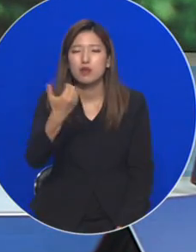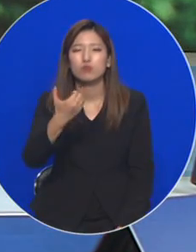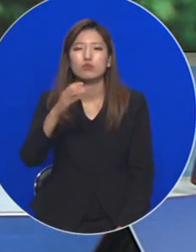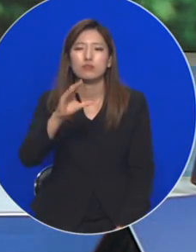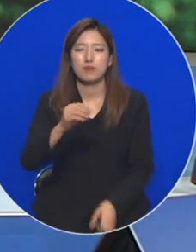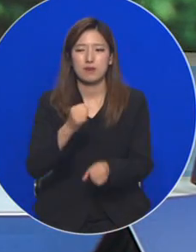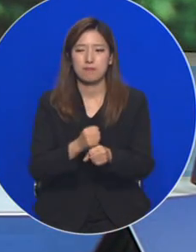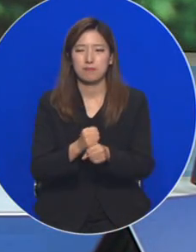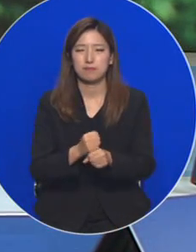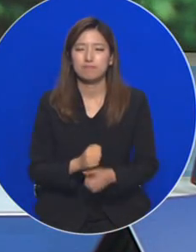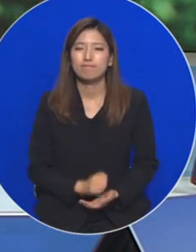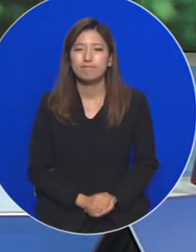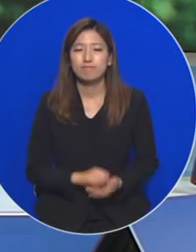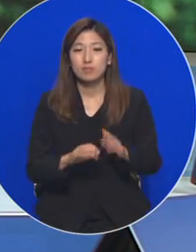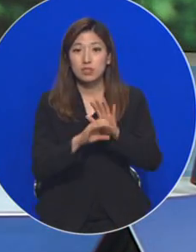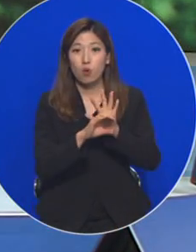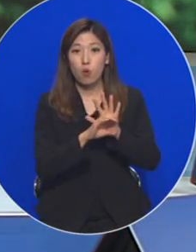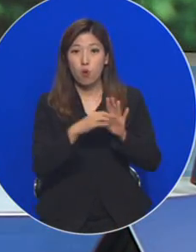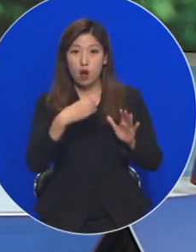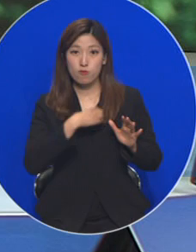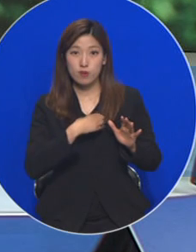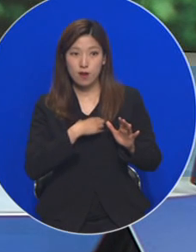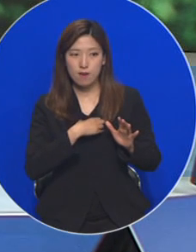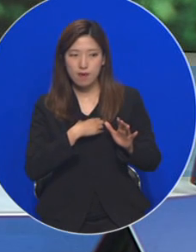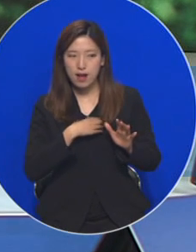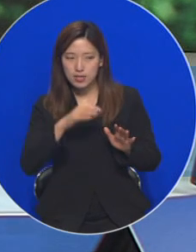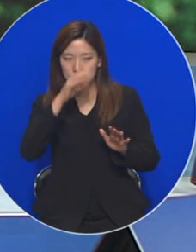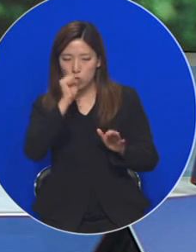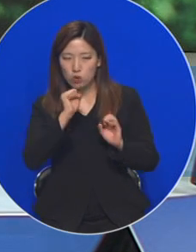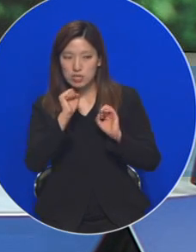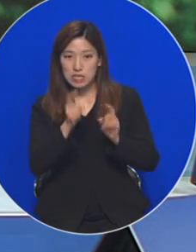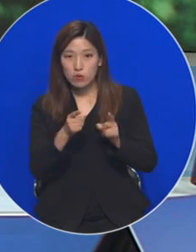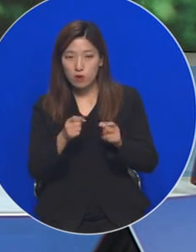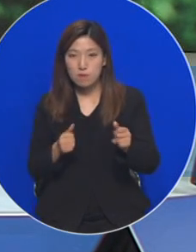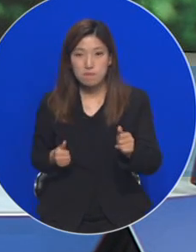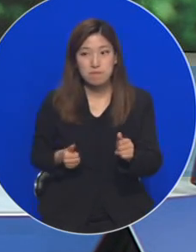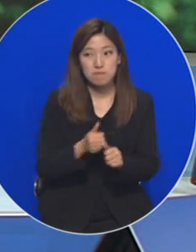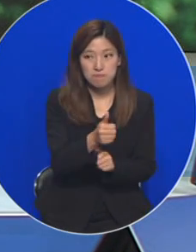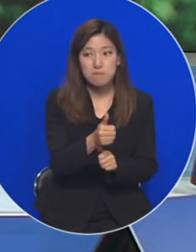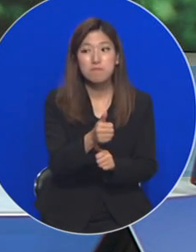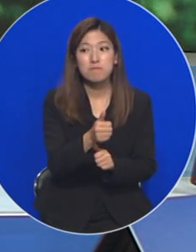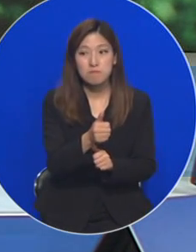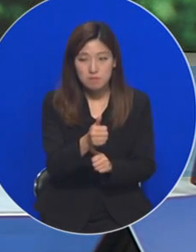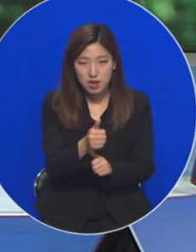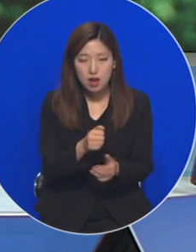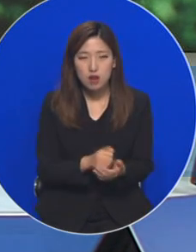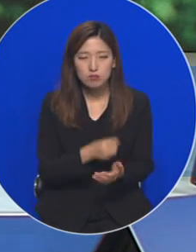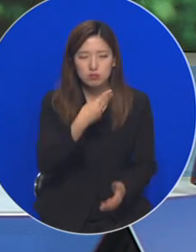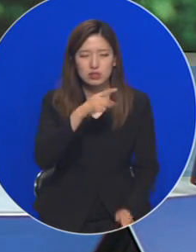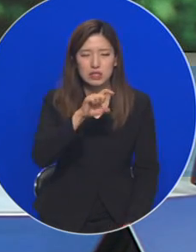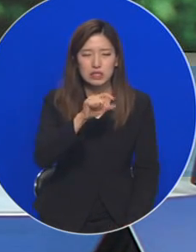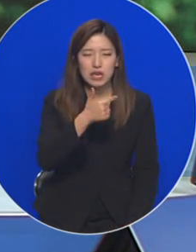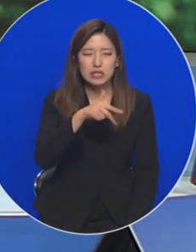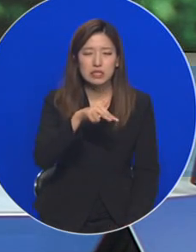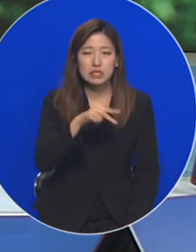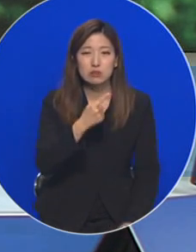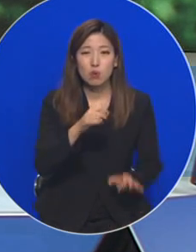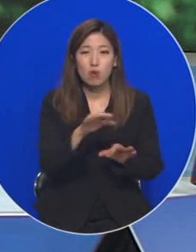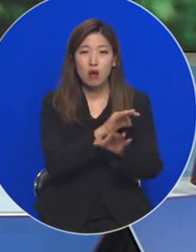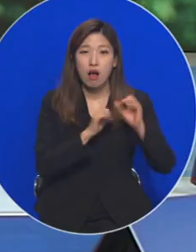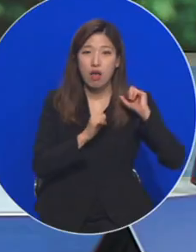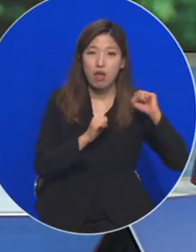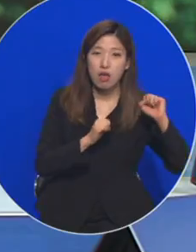만들어 향후 추격 형 교계에서 선도형 경제로 탄소 의 종영 제에서 저탄소 경제로 이 해 나갈